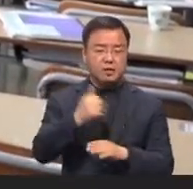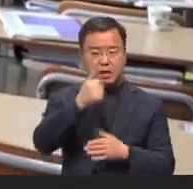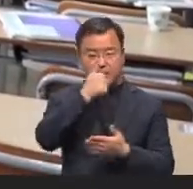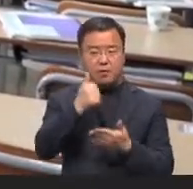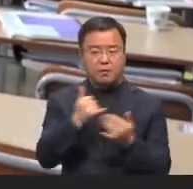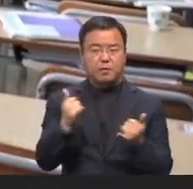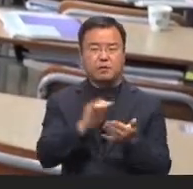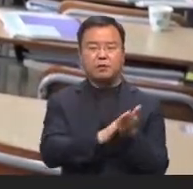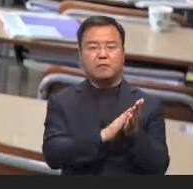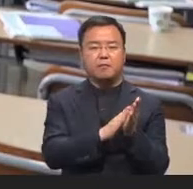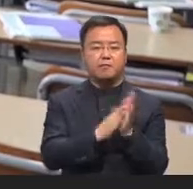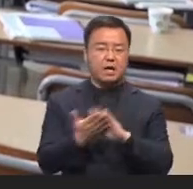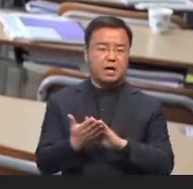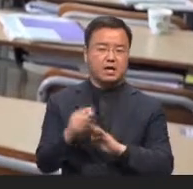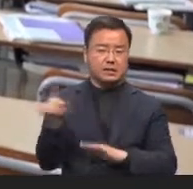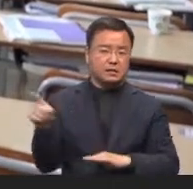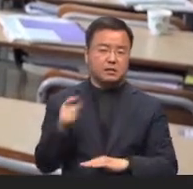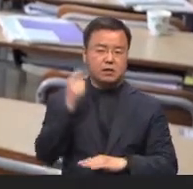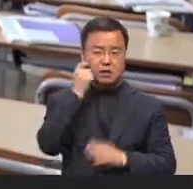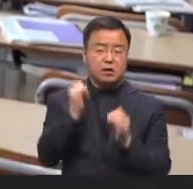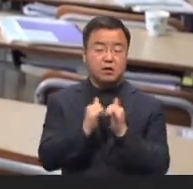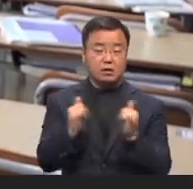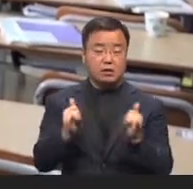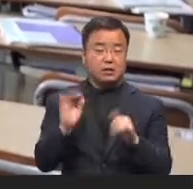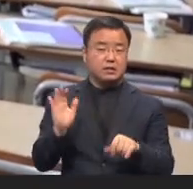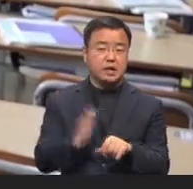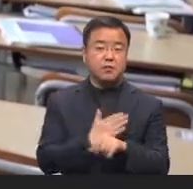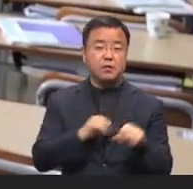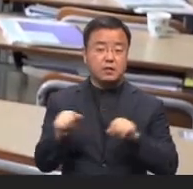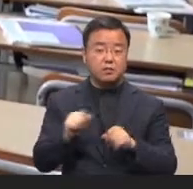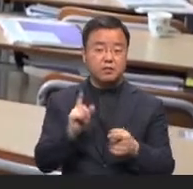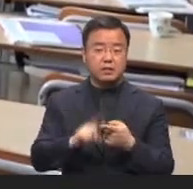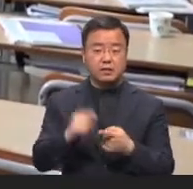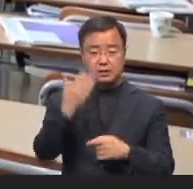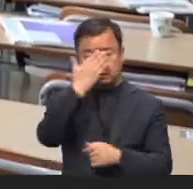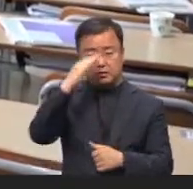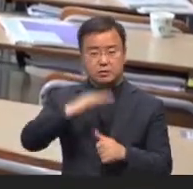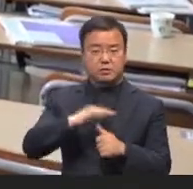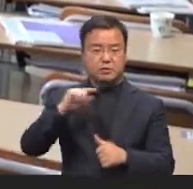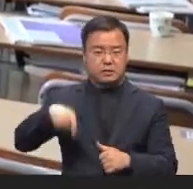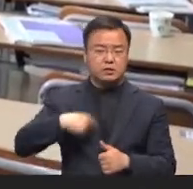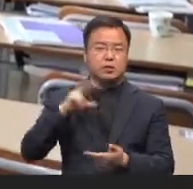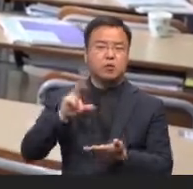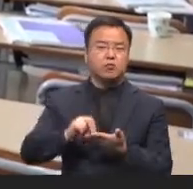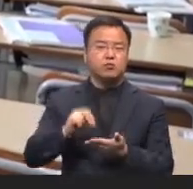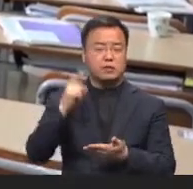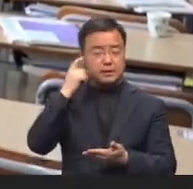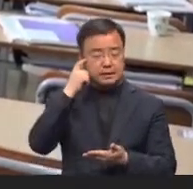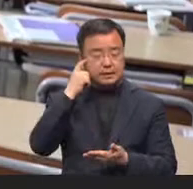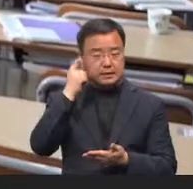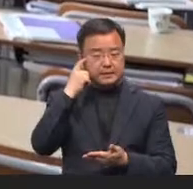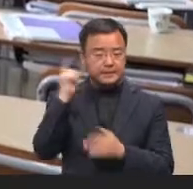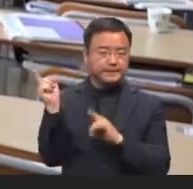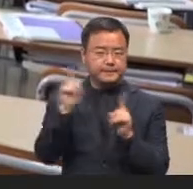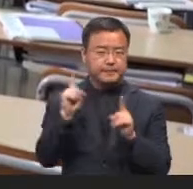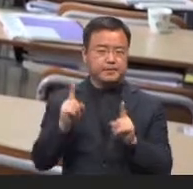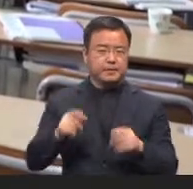연예인들, 그들의 잘못된 행동에 대해 청소년 스스로 문제의식과 경각심을